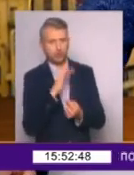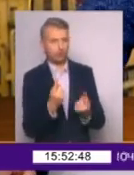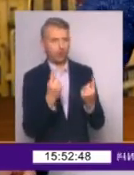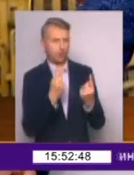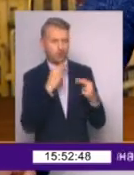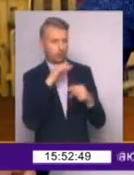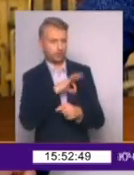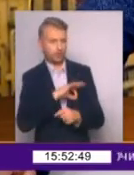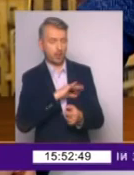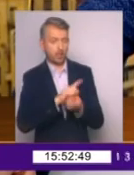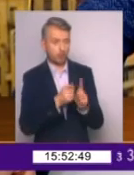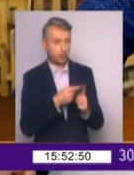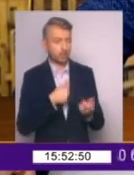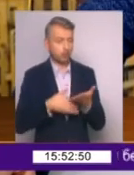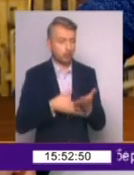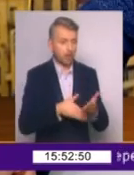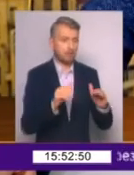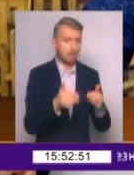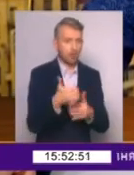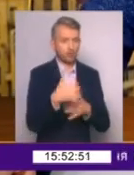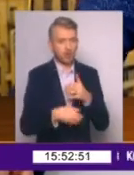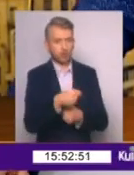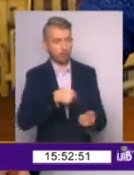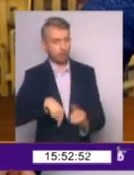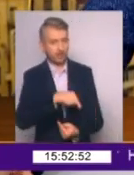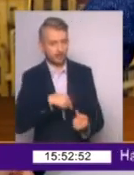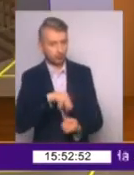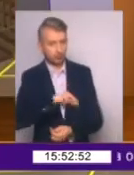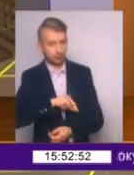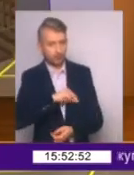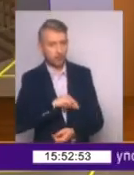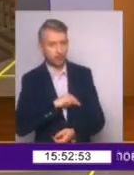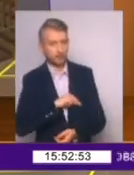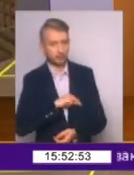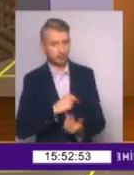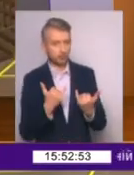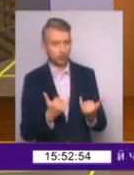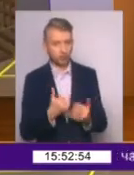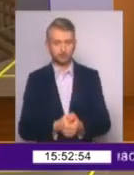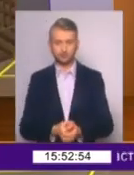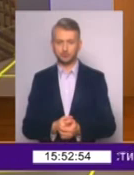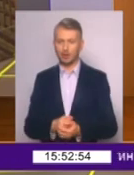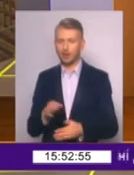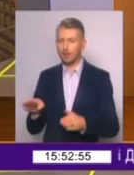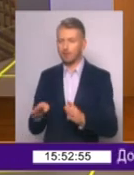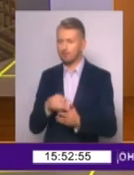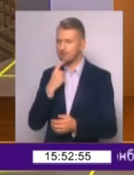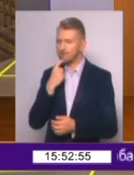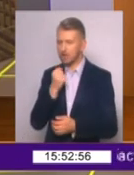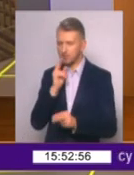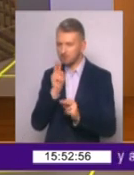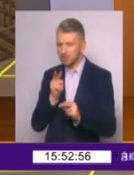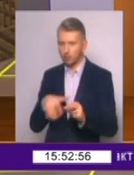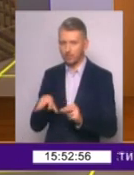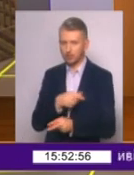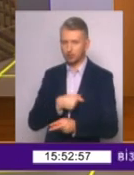Це наоборот, ми допомагаємо якраз цьому малому, середньому бізнесу працювати сьогодні. Ну, під пильним прицілом всіх депутатів